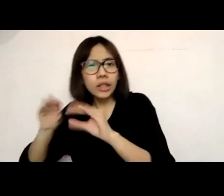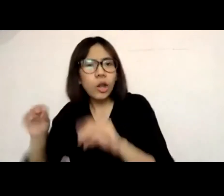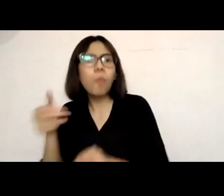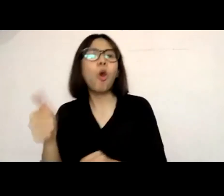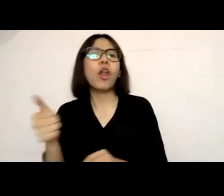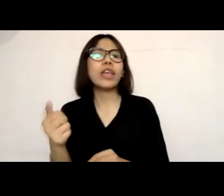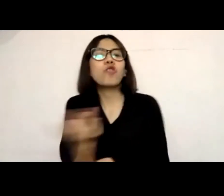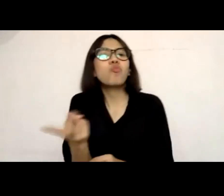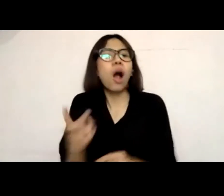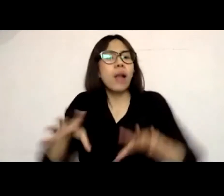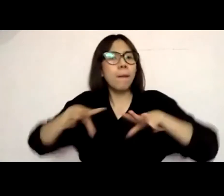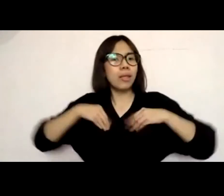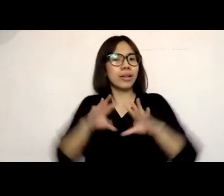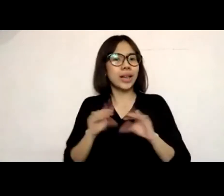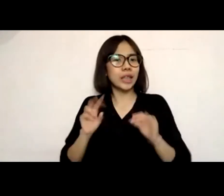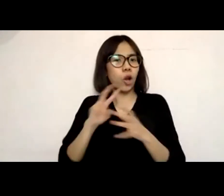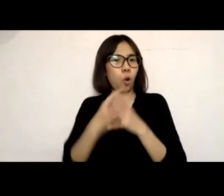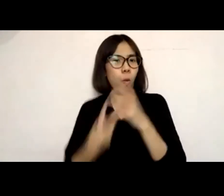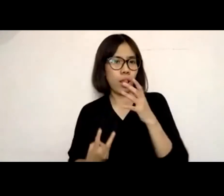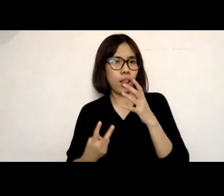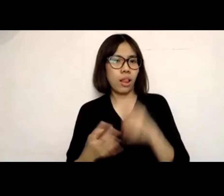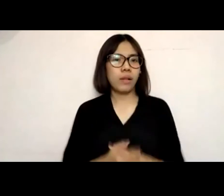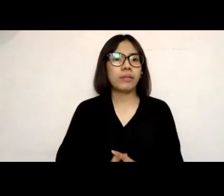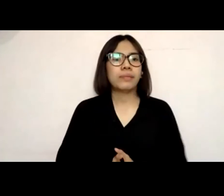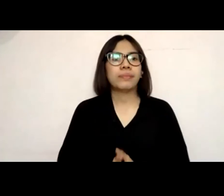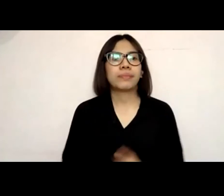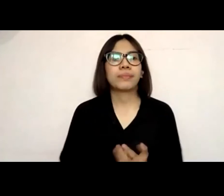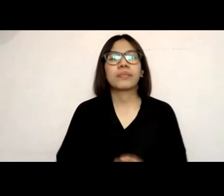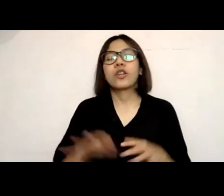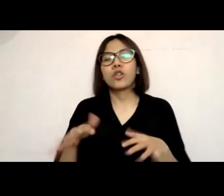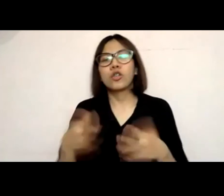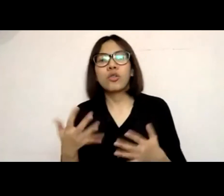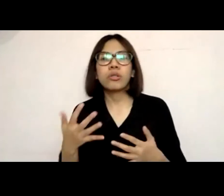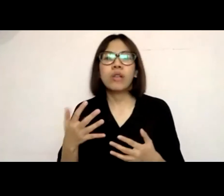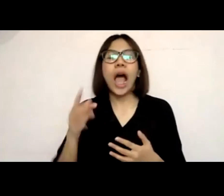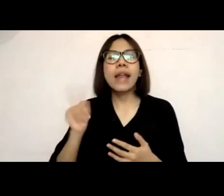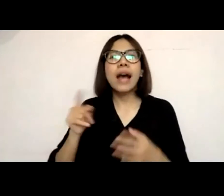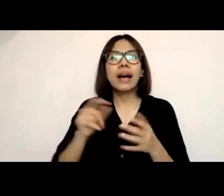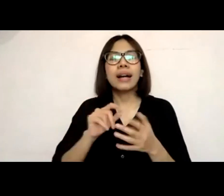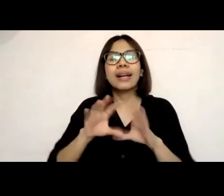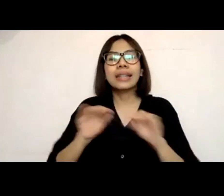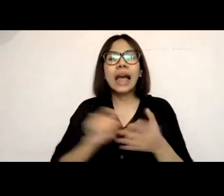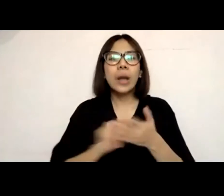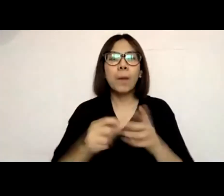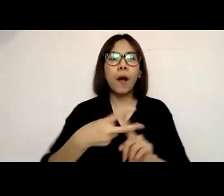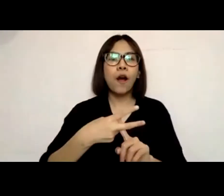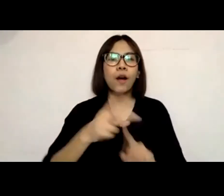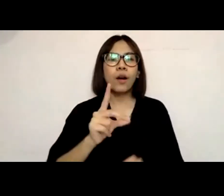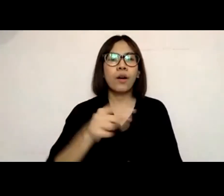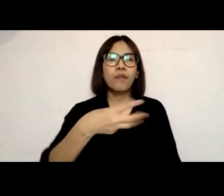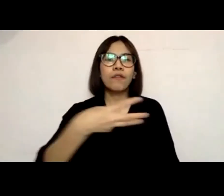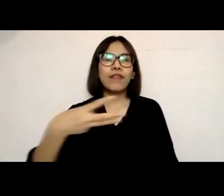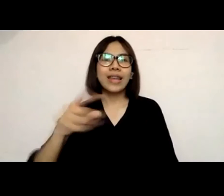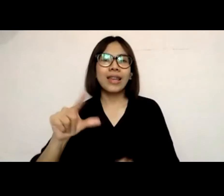mereka nggak ada kewajiban ke kantor, kadang kita cuman ketemu sekali sebulan, di awal dan di akhir misalnya, di tengah-tengah,